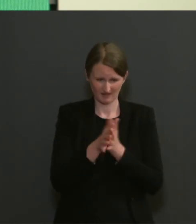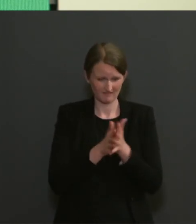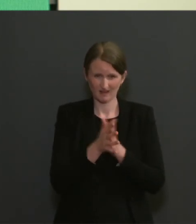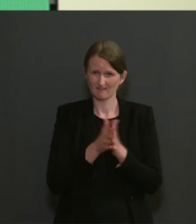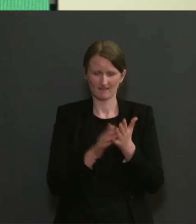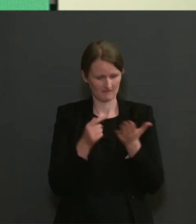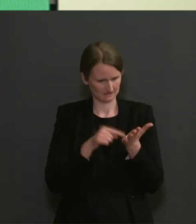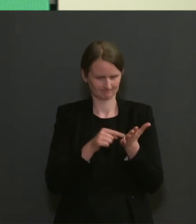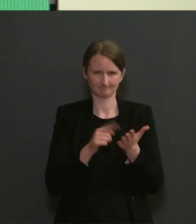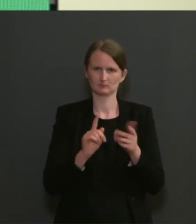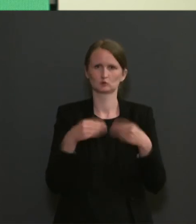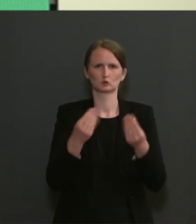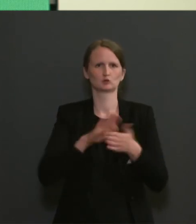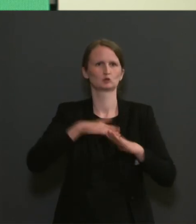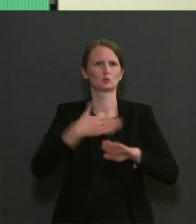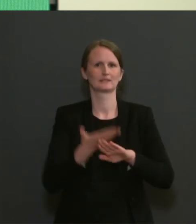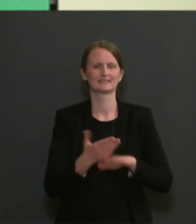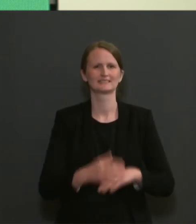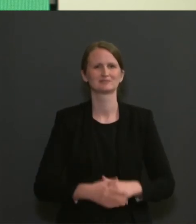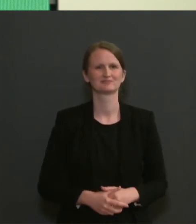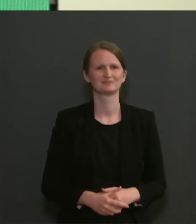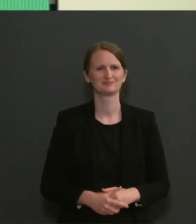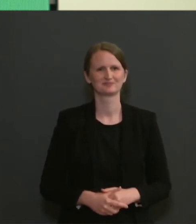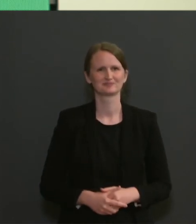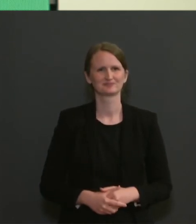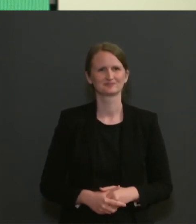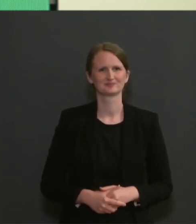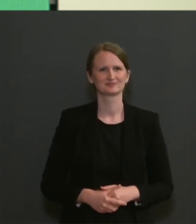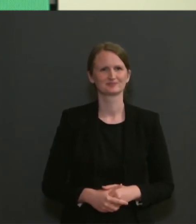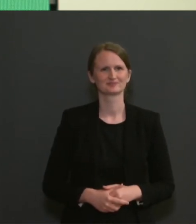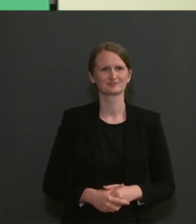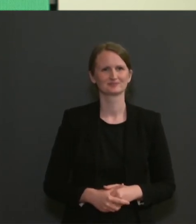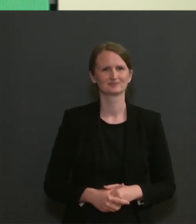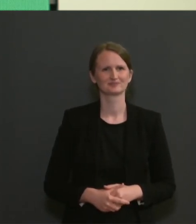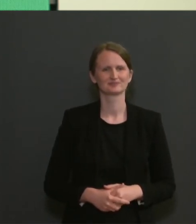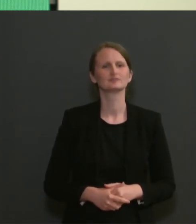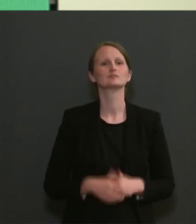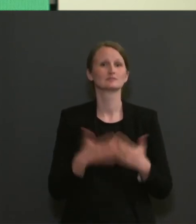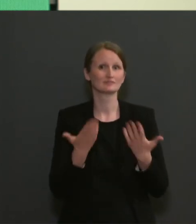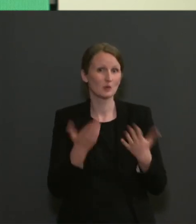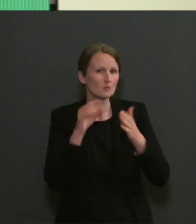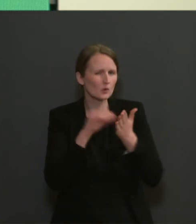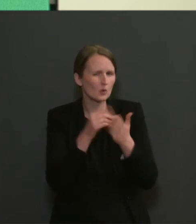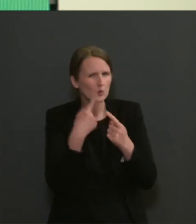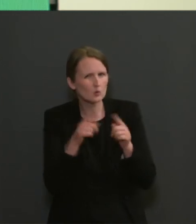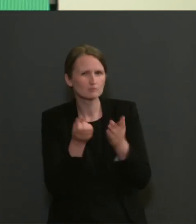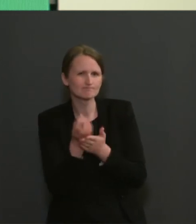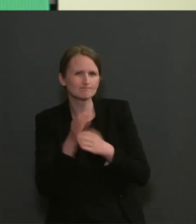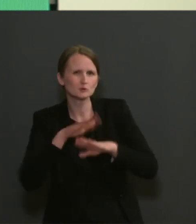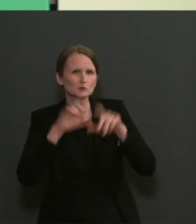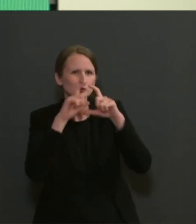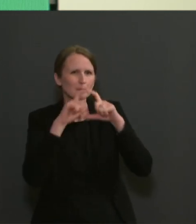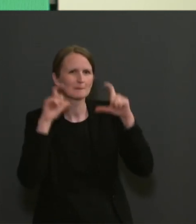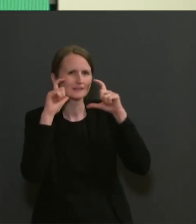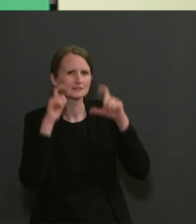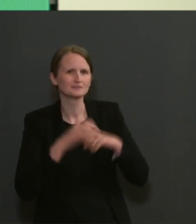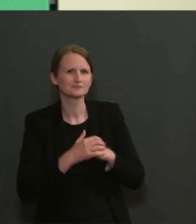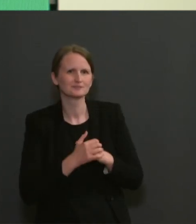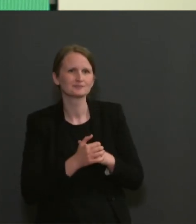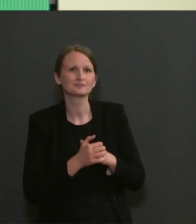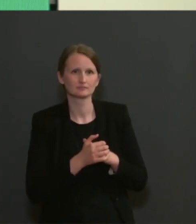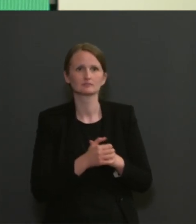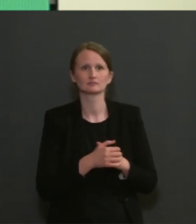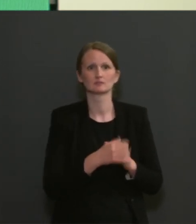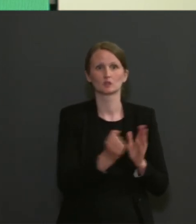quant à l'emploi des masques. On voit parfois un peu trop souvent la même personne toute la semaine avec le même masque éventuellement très coloré. Bien